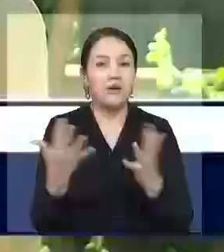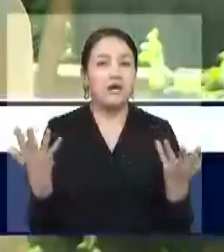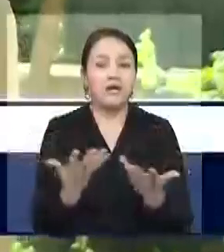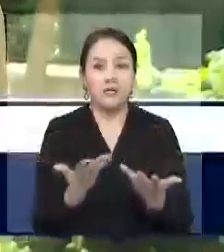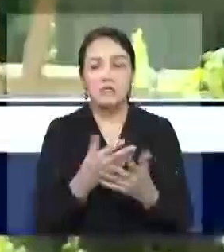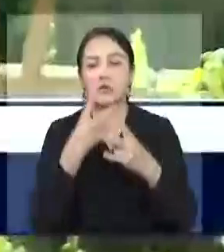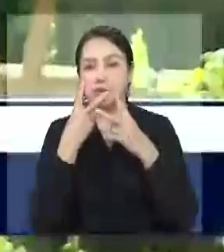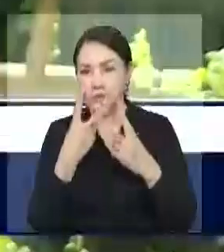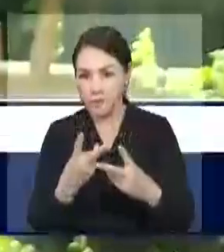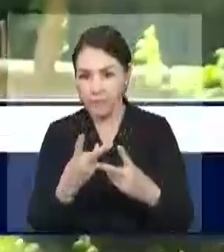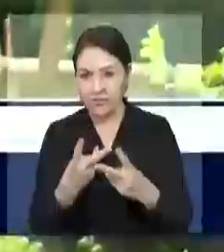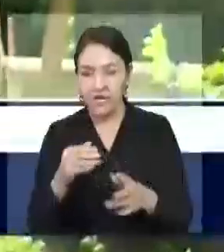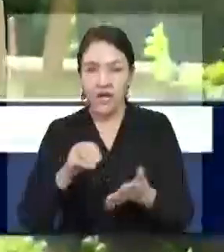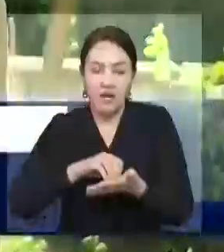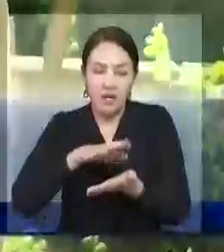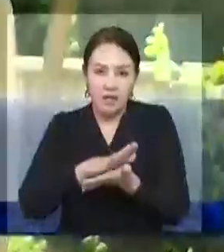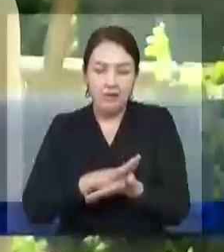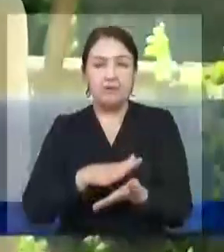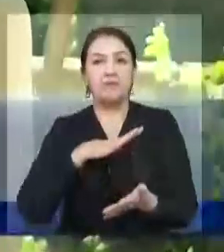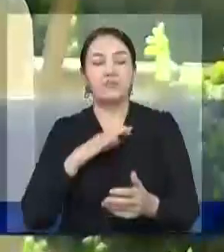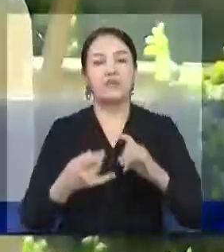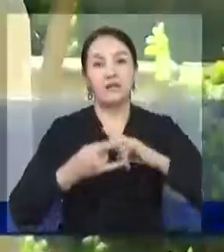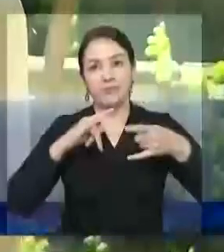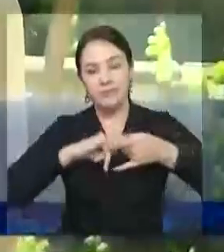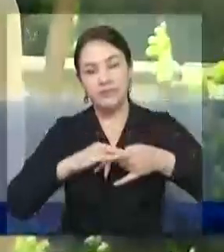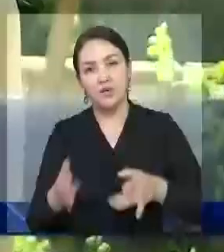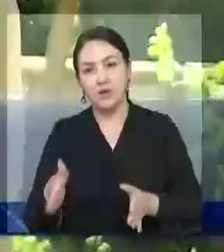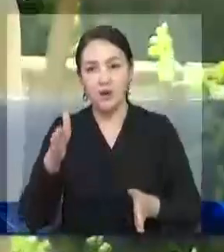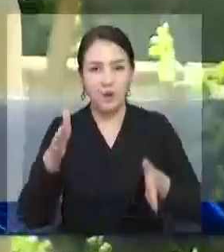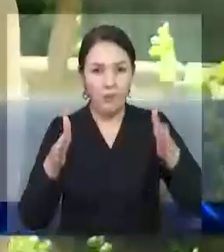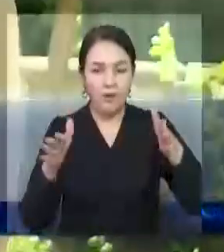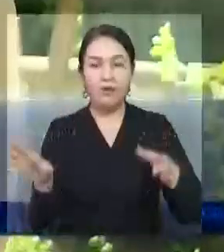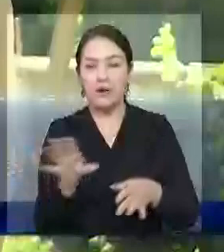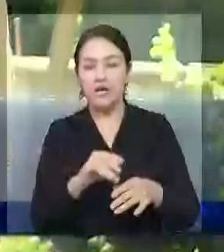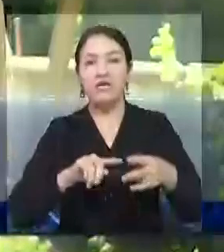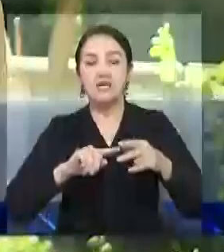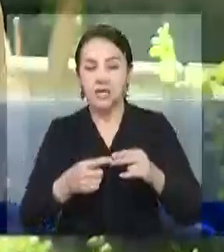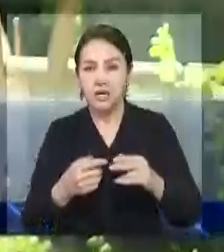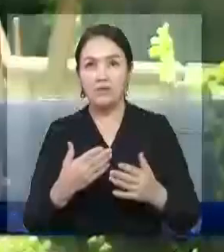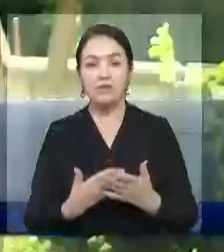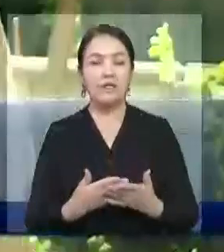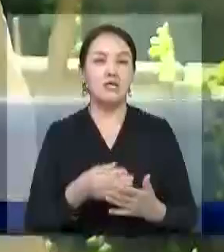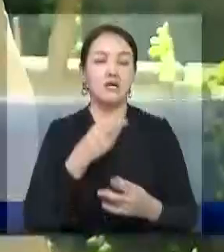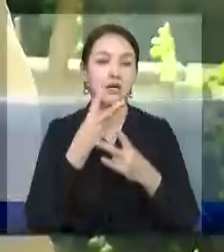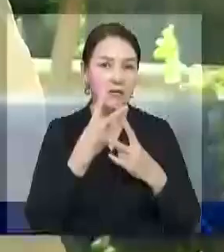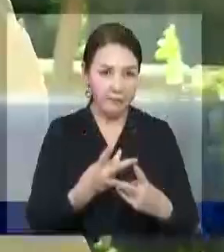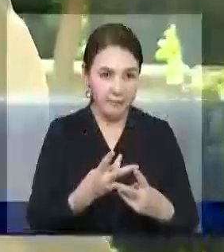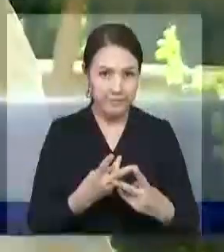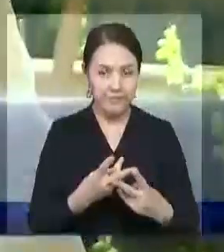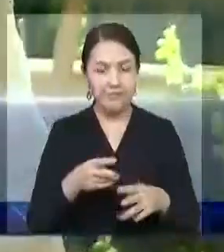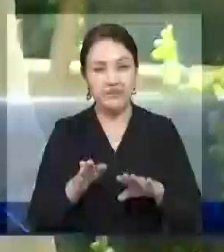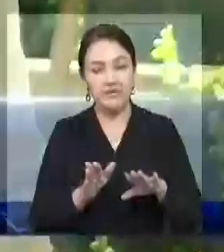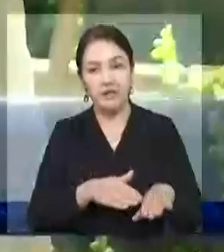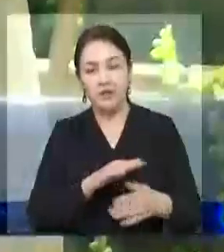екенін көзбен көріп, актке түртіп жүрміз. Іргетасын, қабырғасын, ішіндегі тұрмыстық техникаларының жайында қараймыз. Бұдан соң